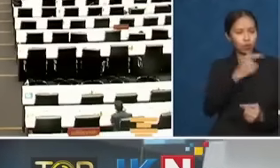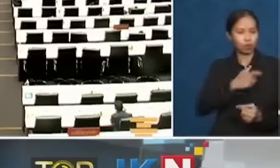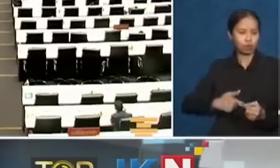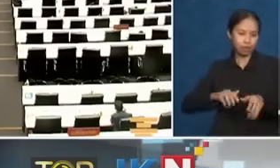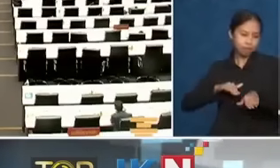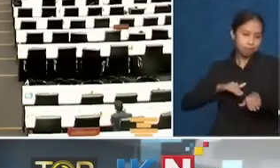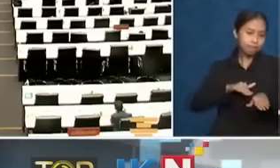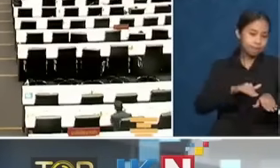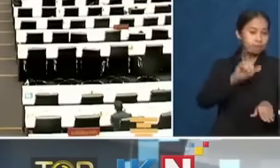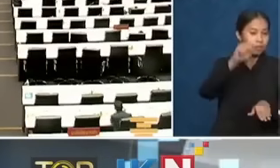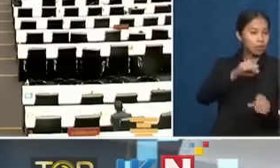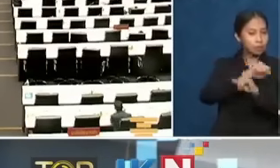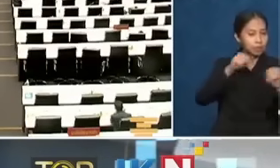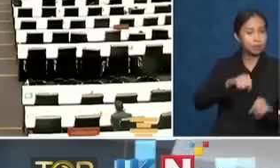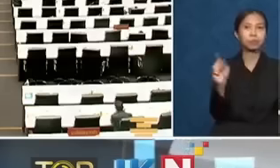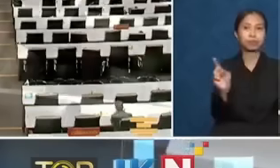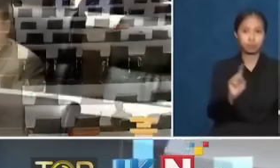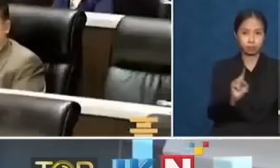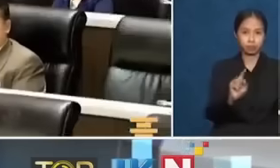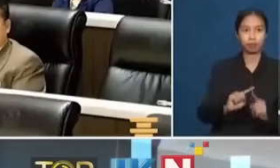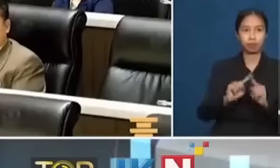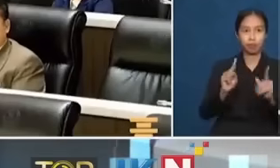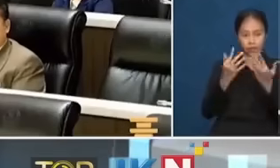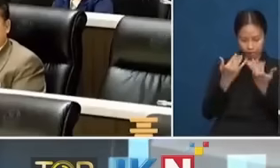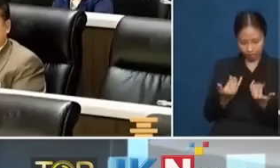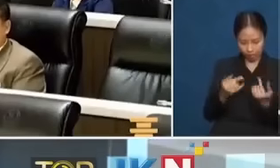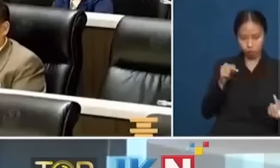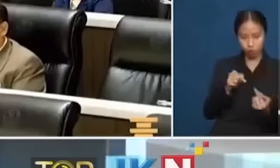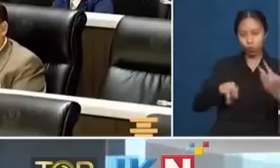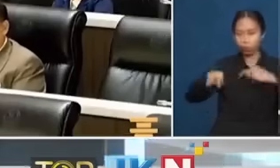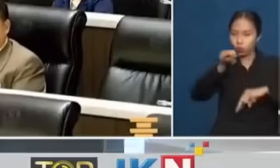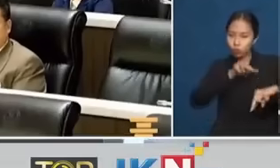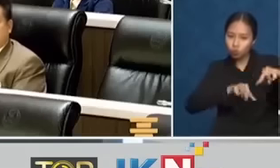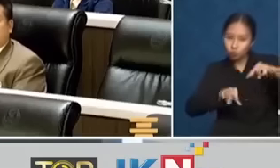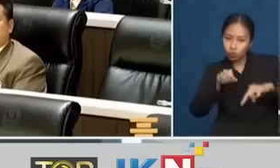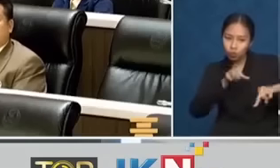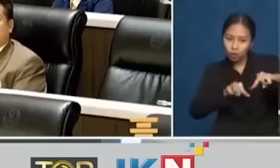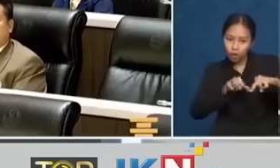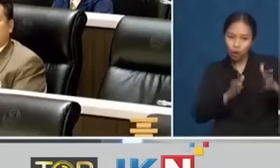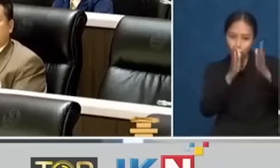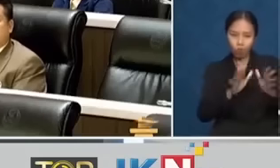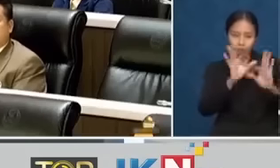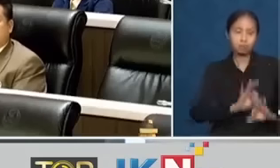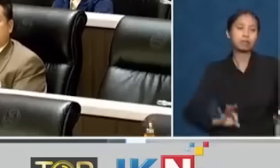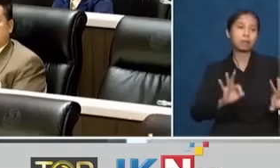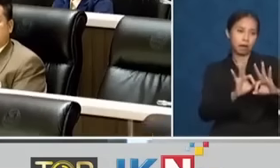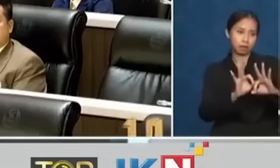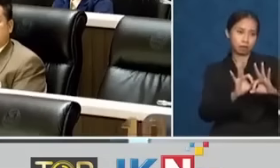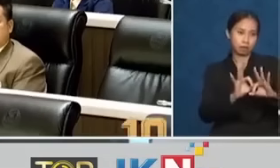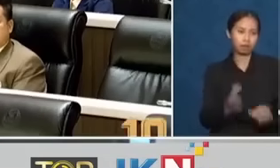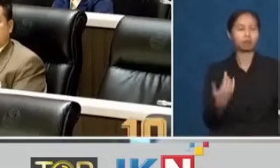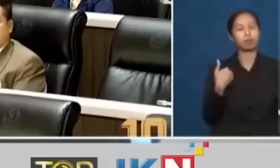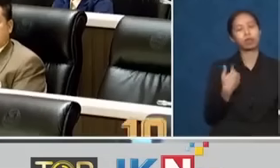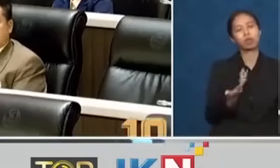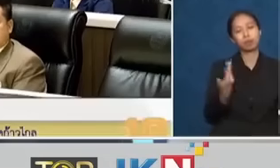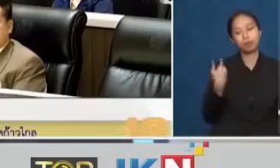หน้าที่ของรัฐบาลนะไม่สามารถปล่อยให้เกิดเหตุการณ์ที่ไม่พึงประสงค์ทำไมวิโรจน์ไม่บอกตะวันไม่บอกคนที่เขา